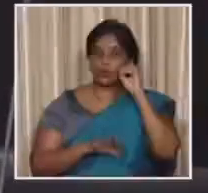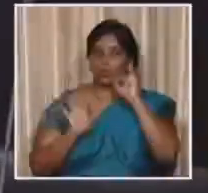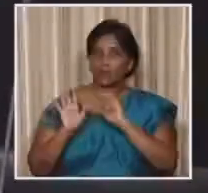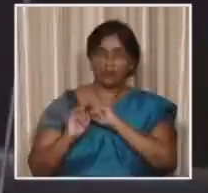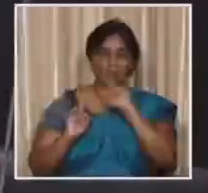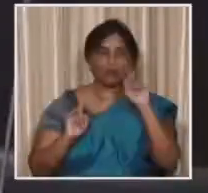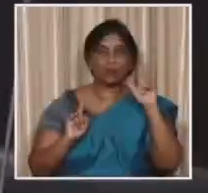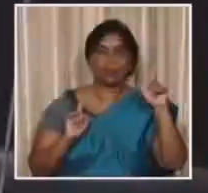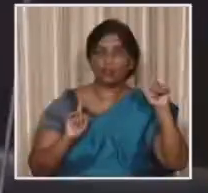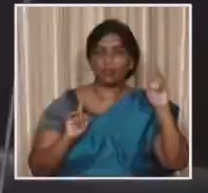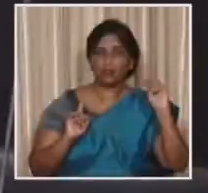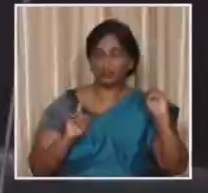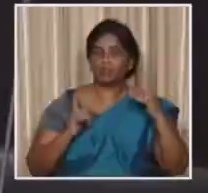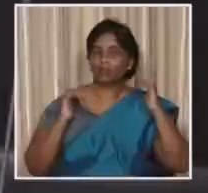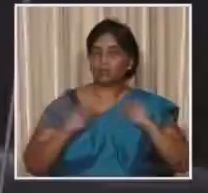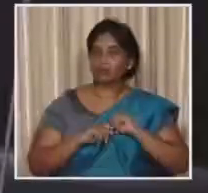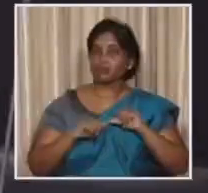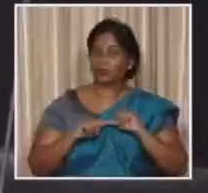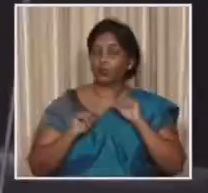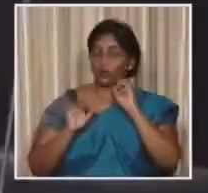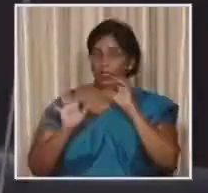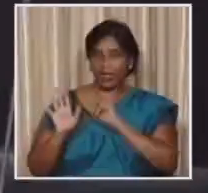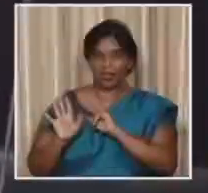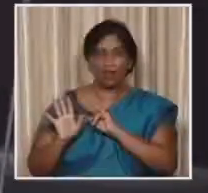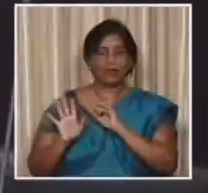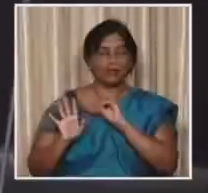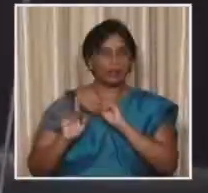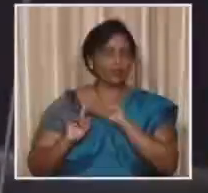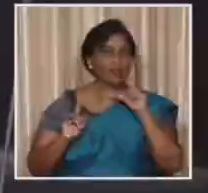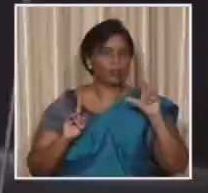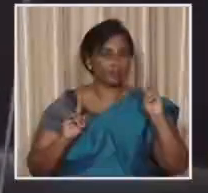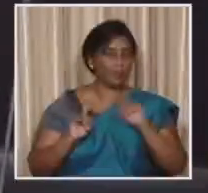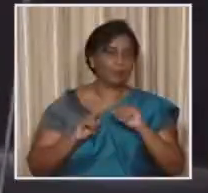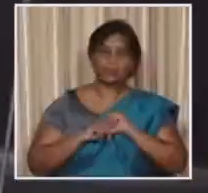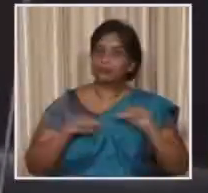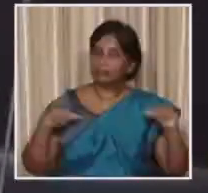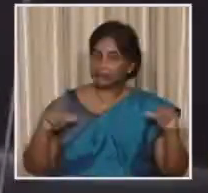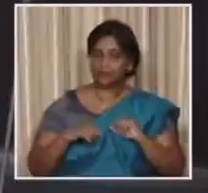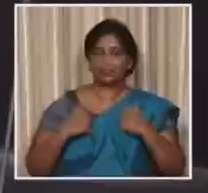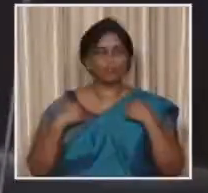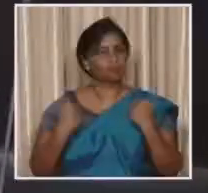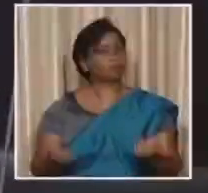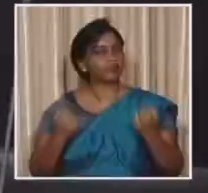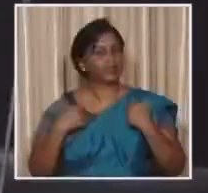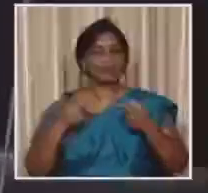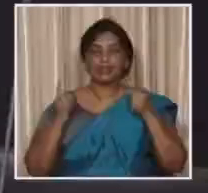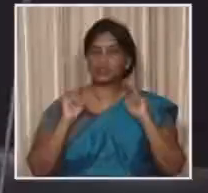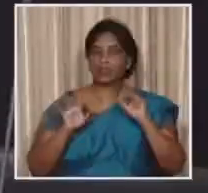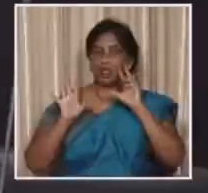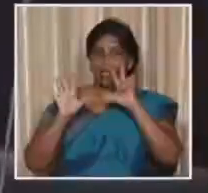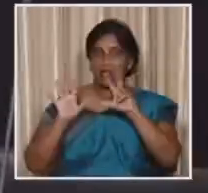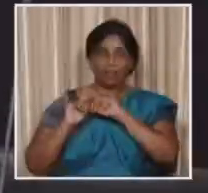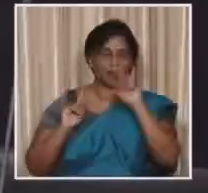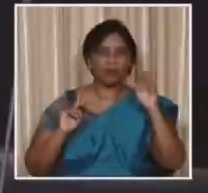සිට 7යි 30 දක්වා ශාරීරික යෝග්‍යතා පුහුණු වැඩසටහන් වලටත් සුවතා ක්‍රීඩා පෙරවරු 8 සිට